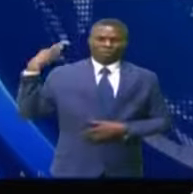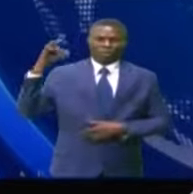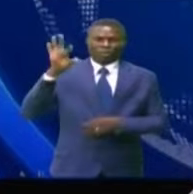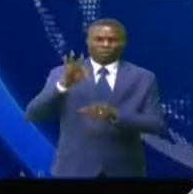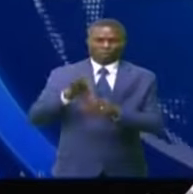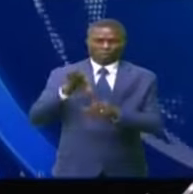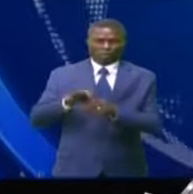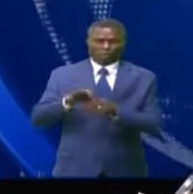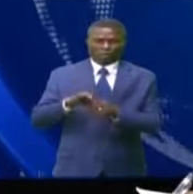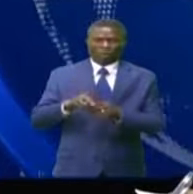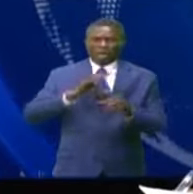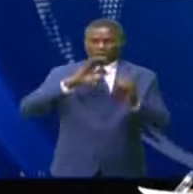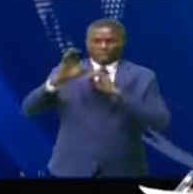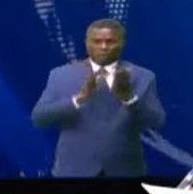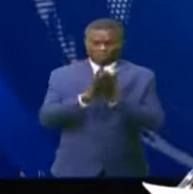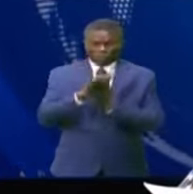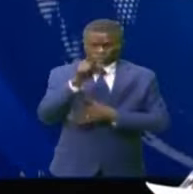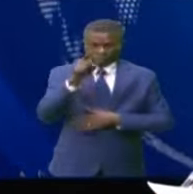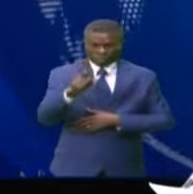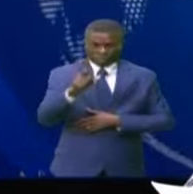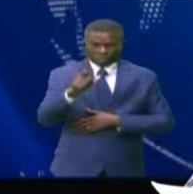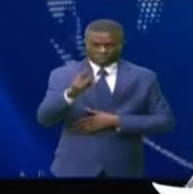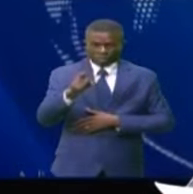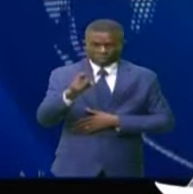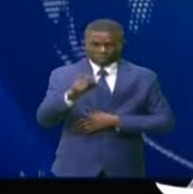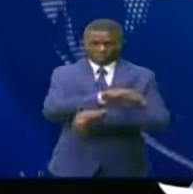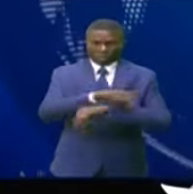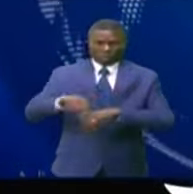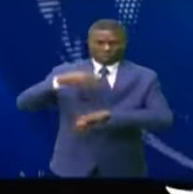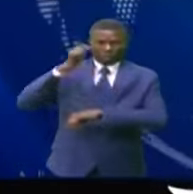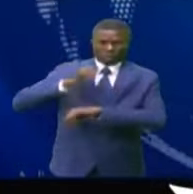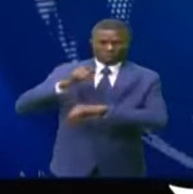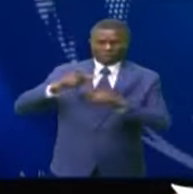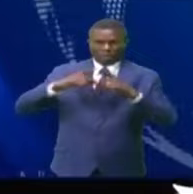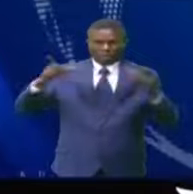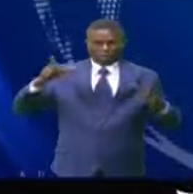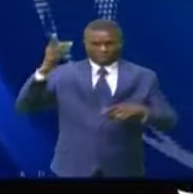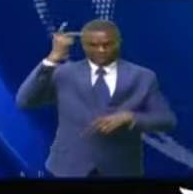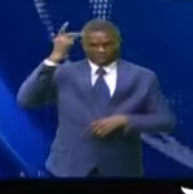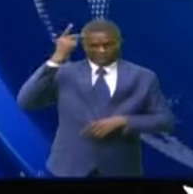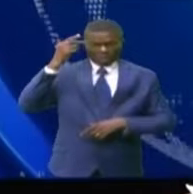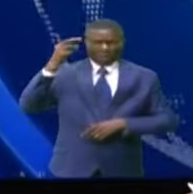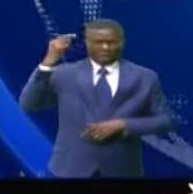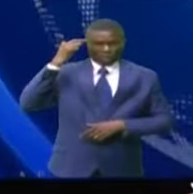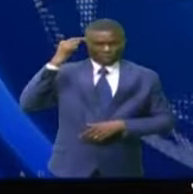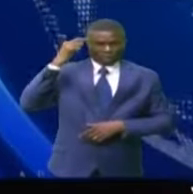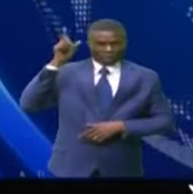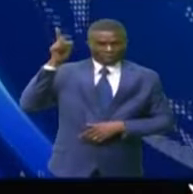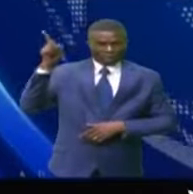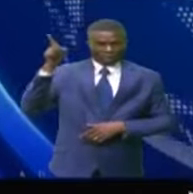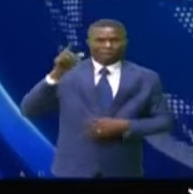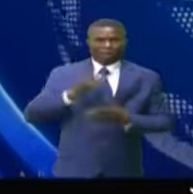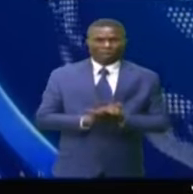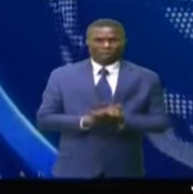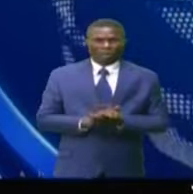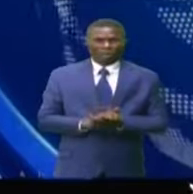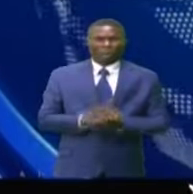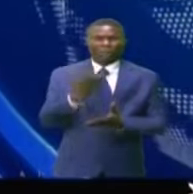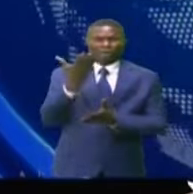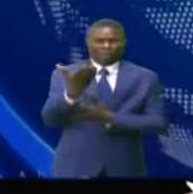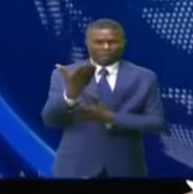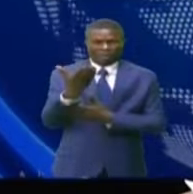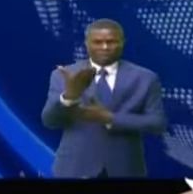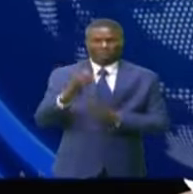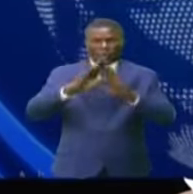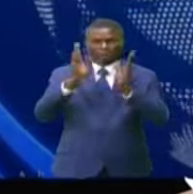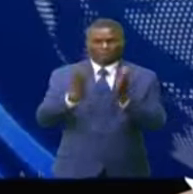élection. Cette annonce vous concerne. Le greffe du tribunal de grande instance de Kinshasa Ndjili porte à la